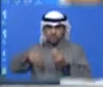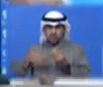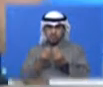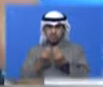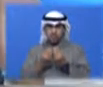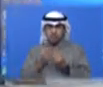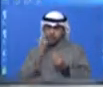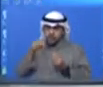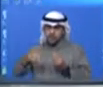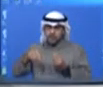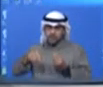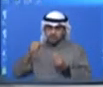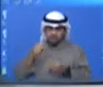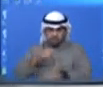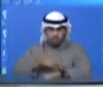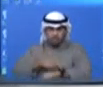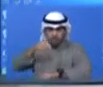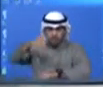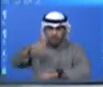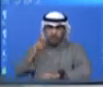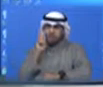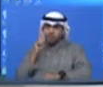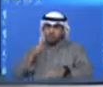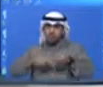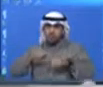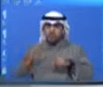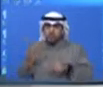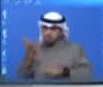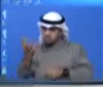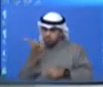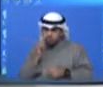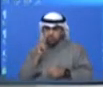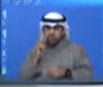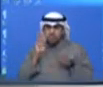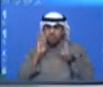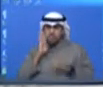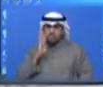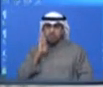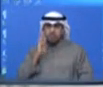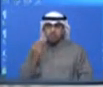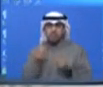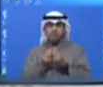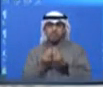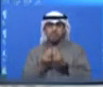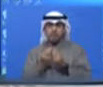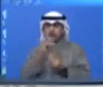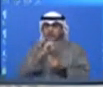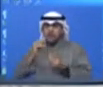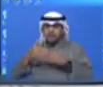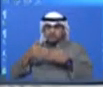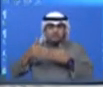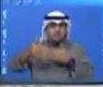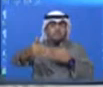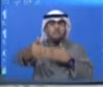نظرة مستقبلية لنا. نحب نؤكد أن نسير في خطة منهجية وخطة طبعا مستمرة مجتزأة